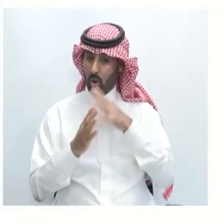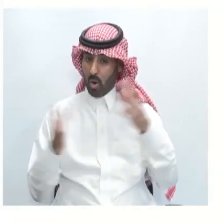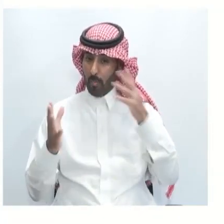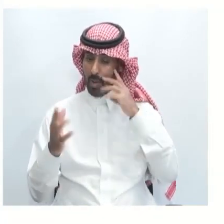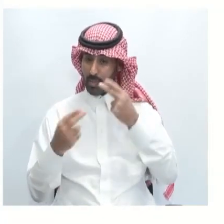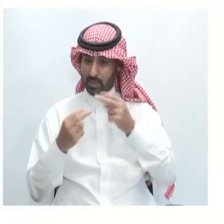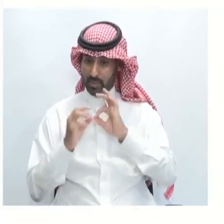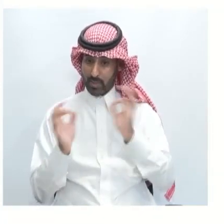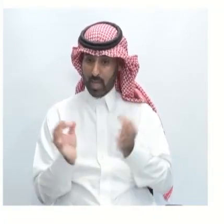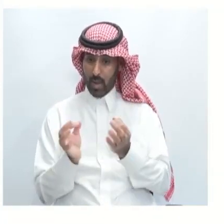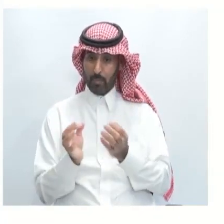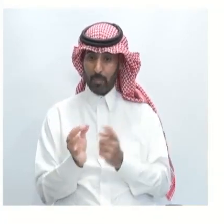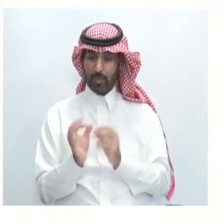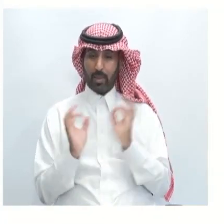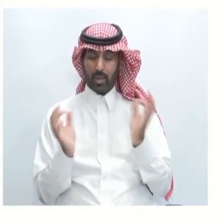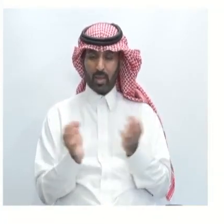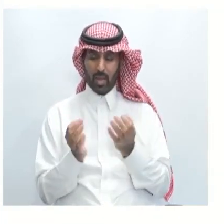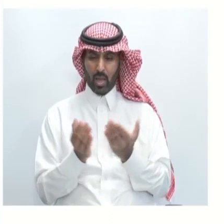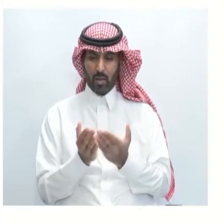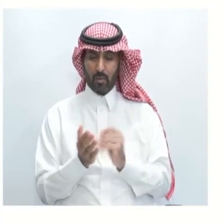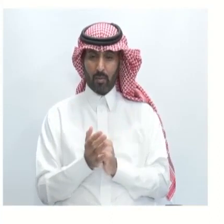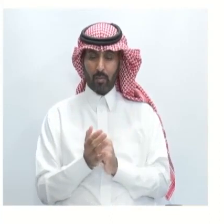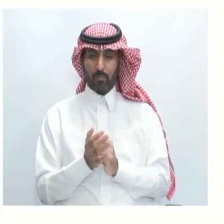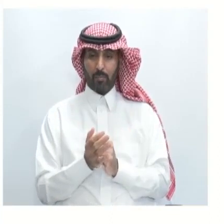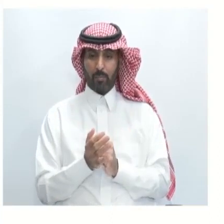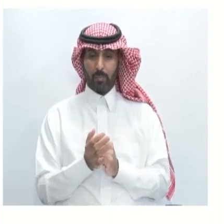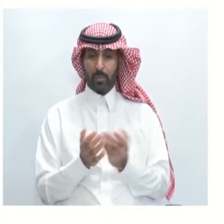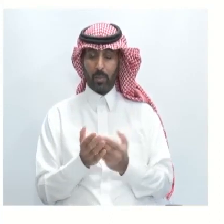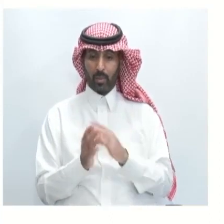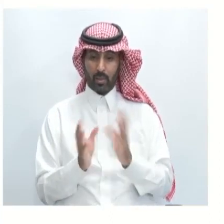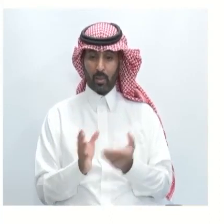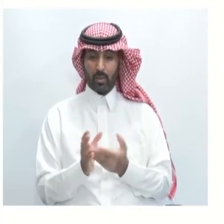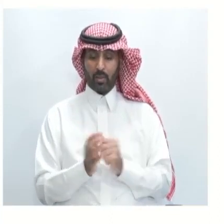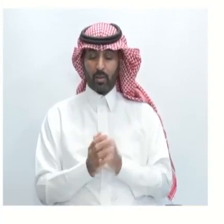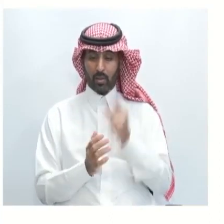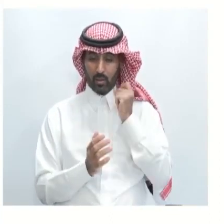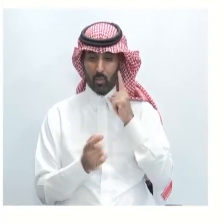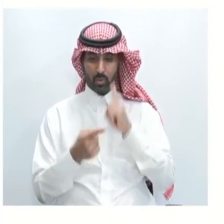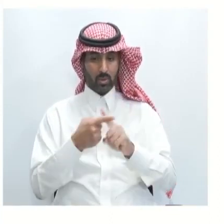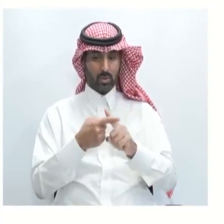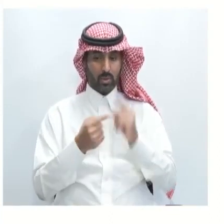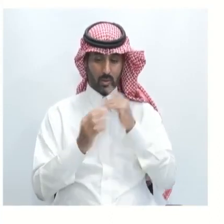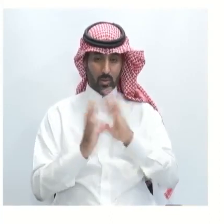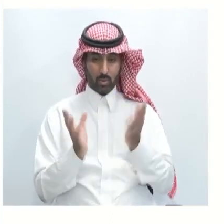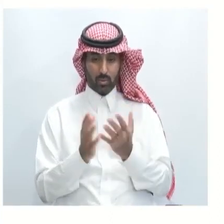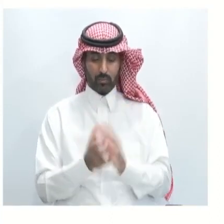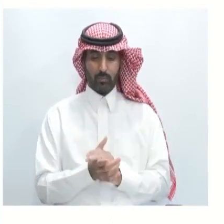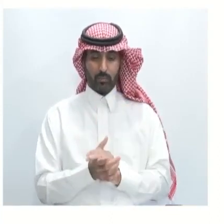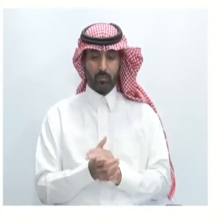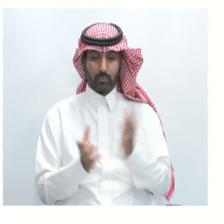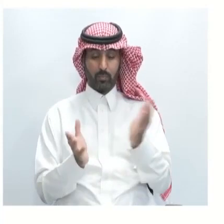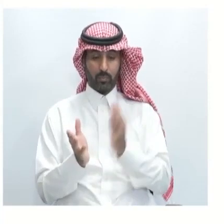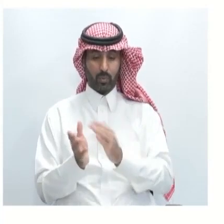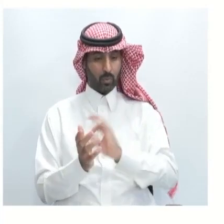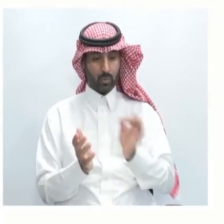حققنا الشرط الثاني اذا حققنا هنا حققنا الشرط الاول المقدمه الصغرى ان تكون موجبه والمقدمه الكبرى تكون كليه